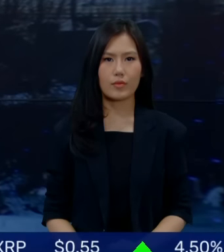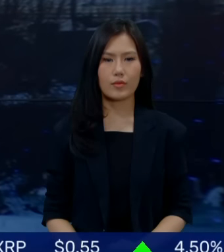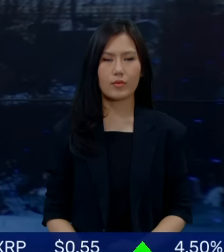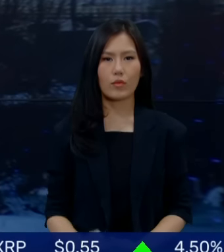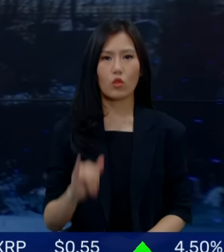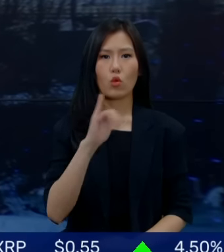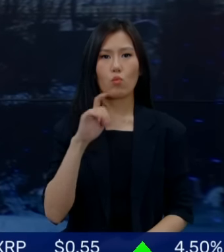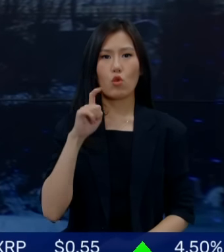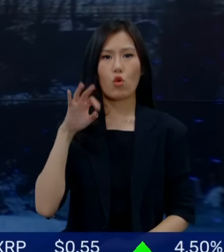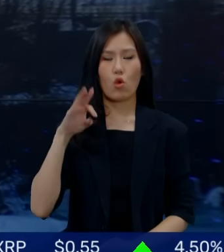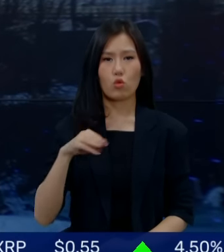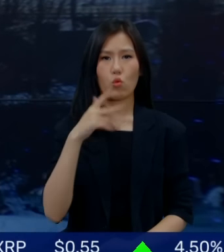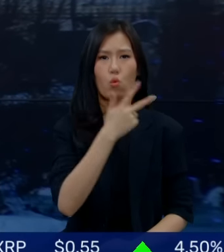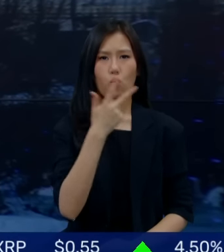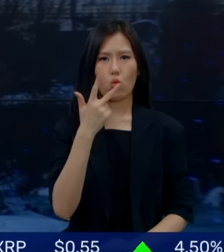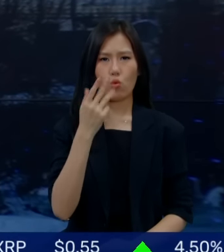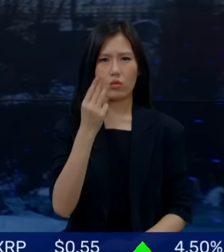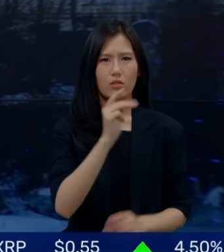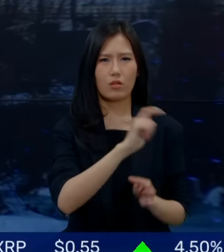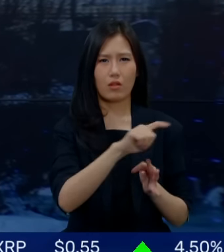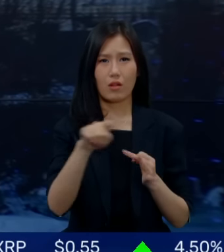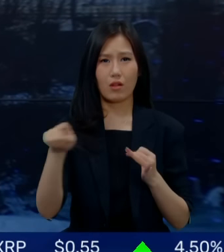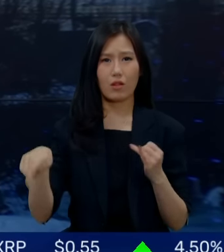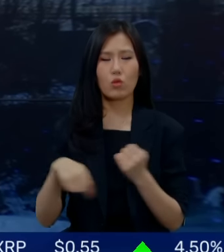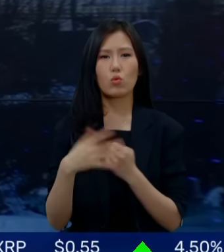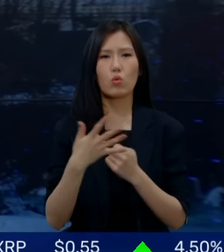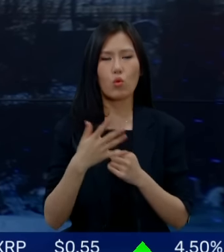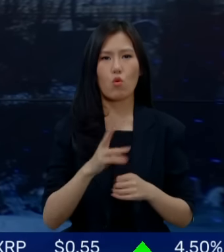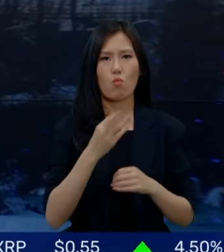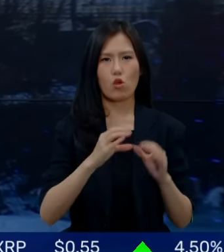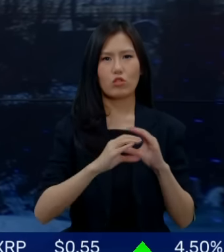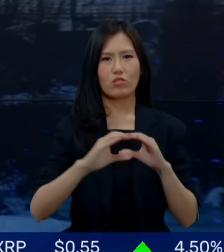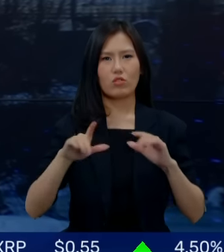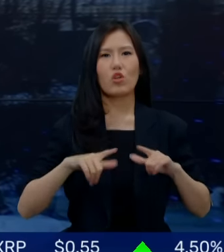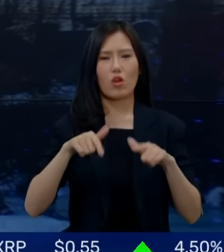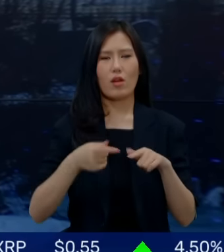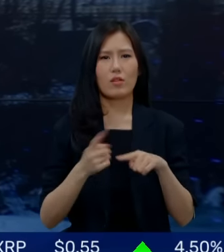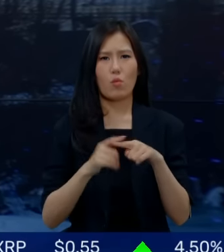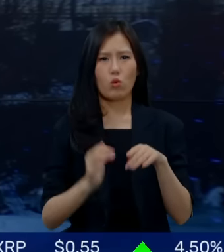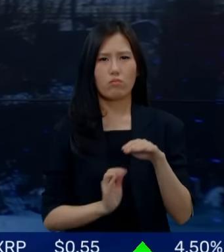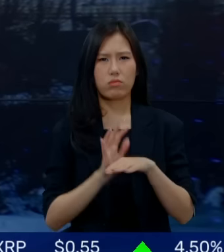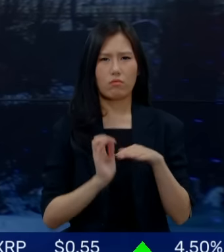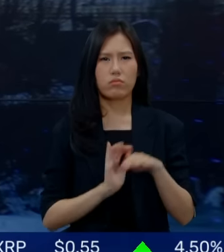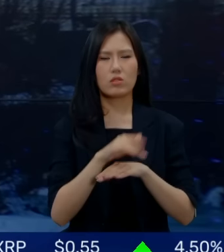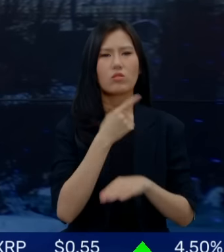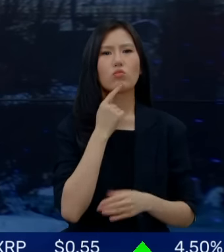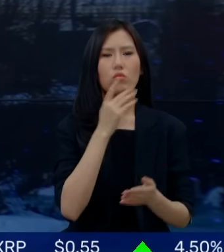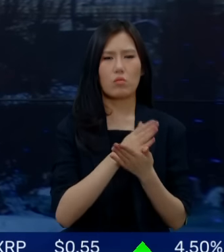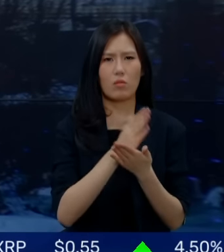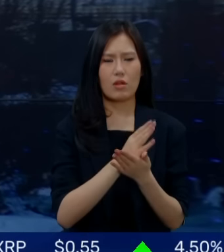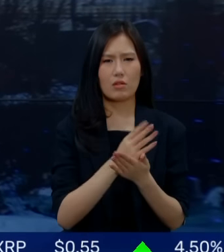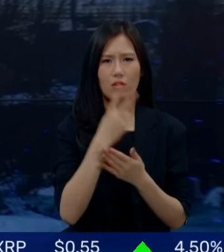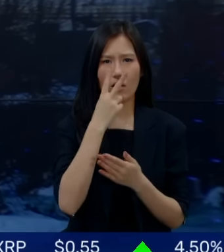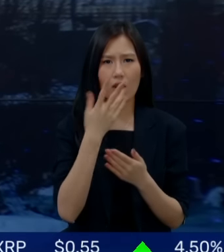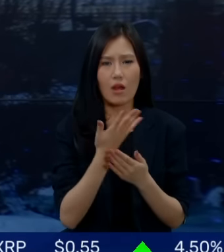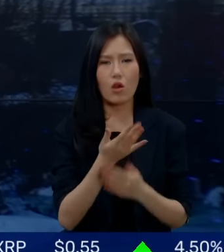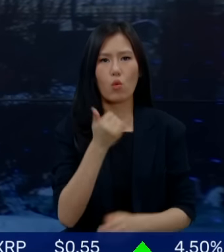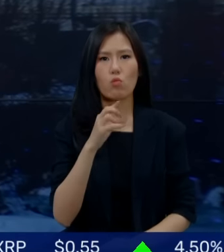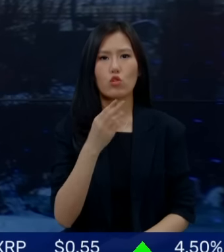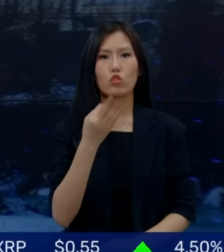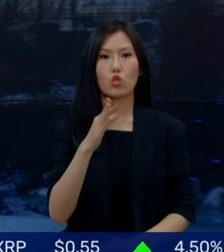Нийслэлийн 33 байршилд халиа тошин үүсэж шар усны үер болох эрсдэл учраад байна. Эрсдэлтэй гэж үзэж байгаа байршлын нэг нь хотын төв хэсэгт